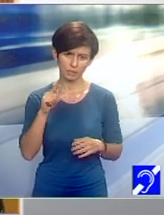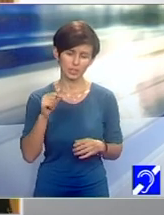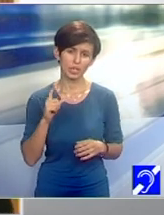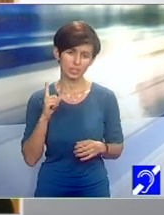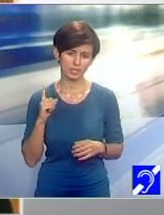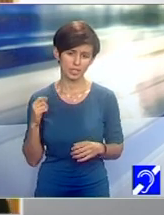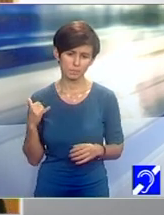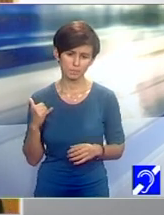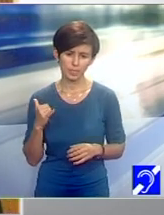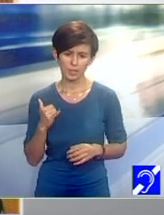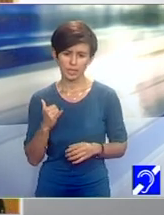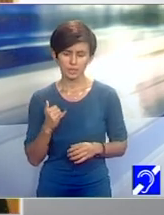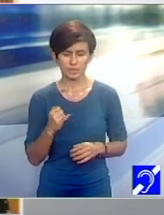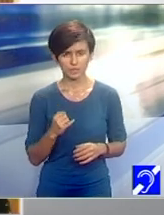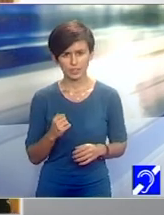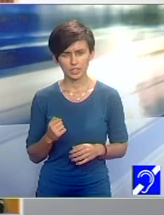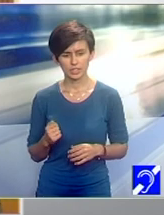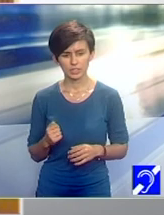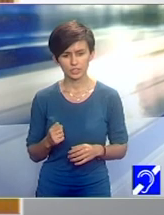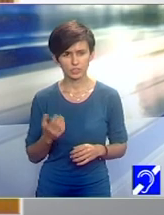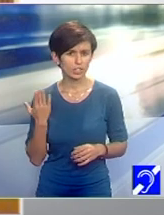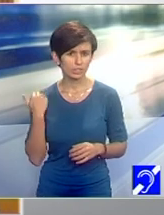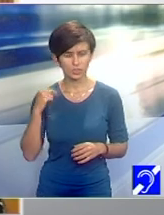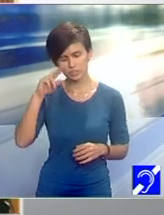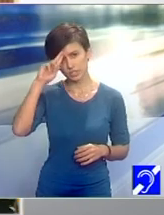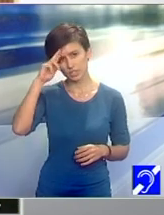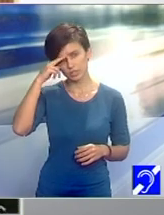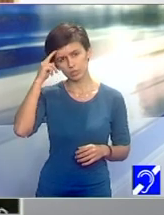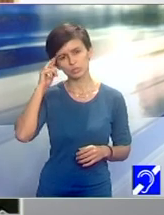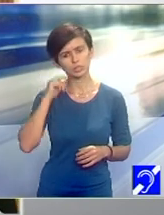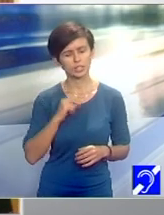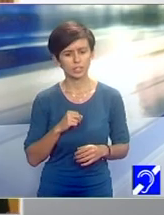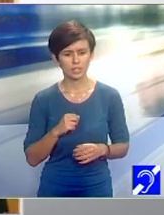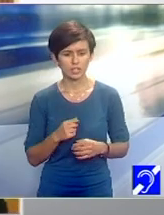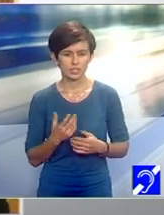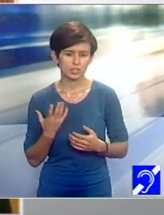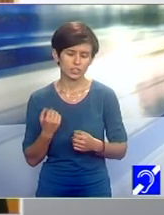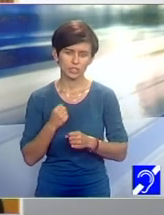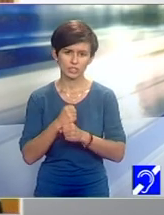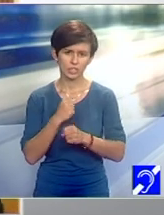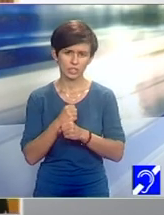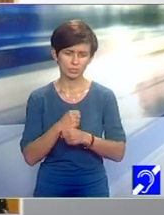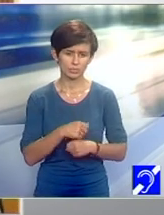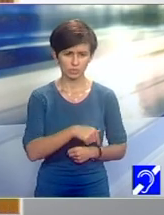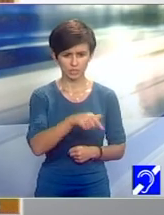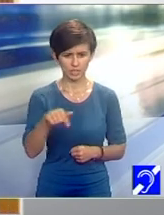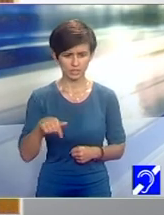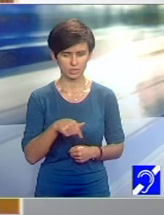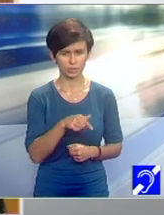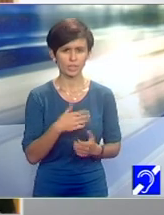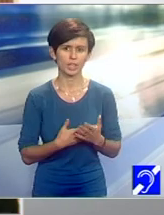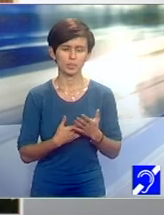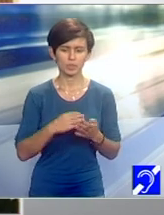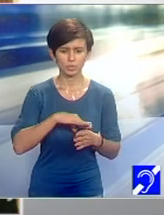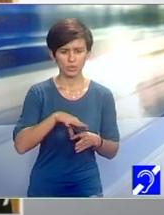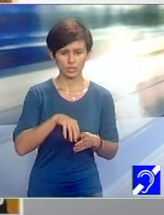ne-am întors și au fost recunoscute meritele și aportul nostru. Pentru familie